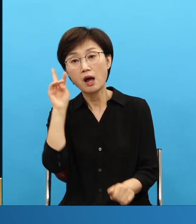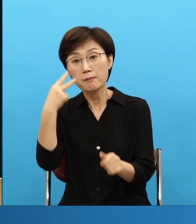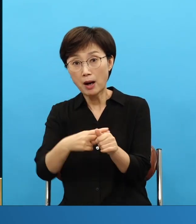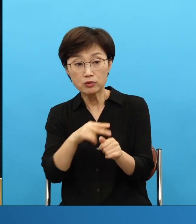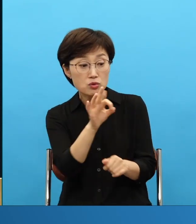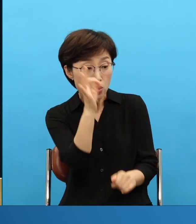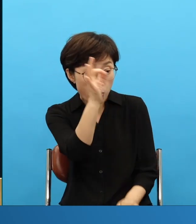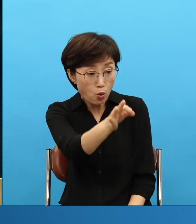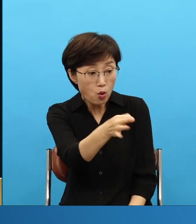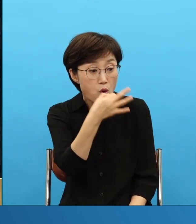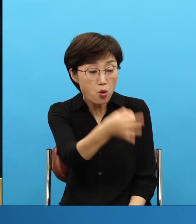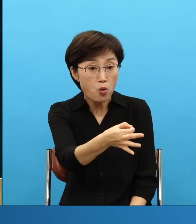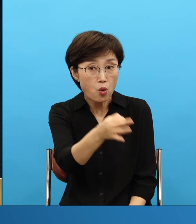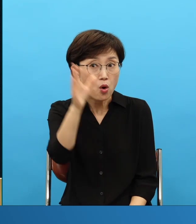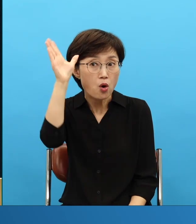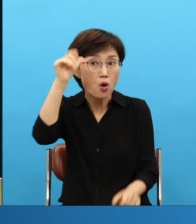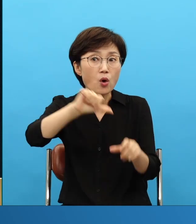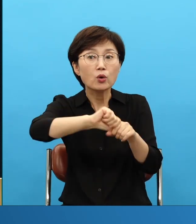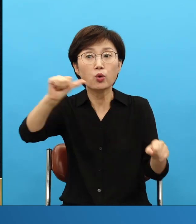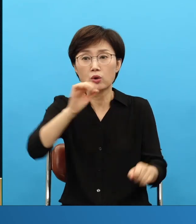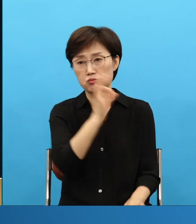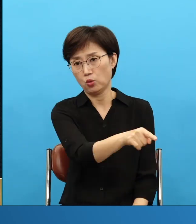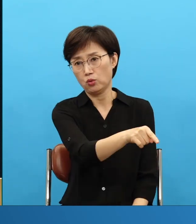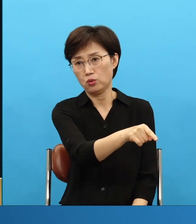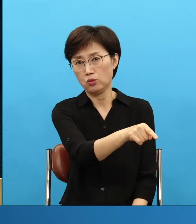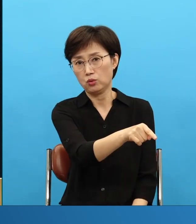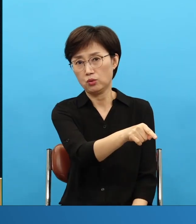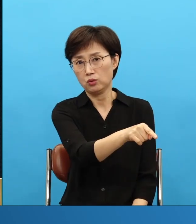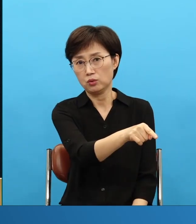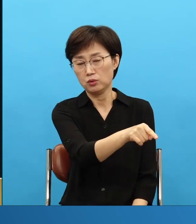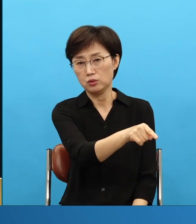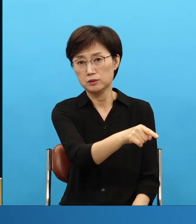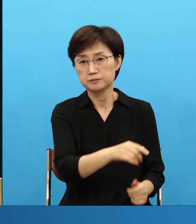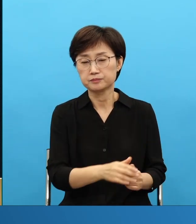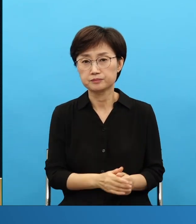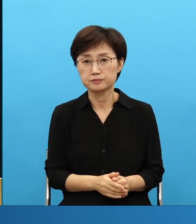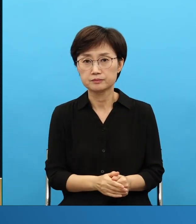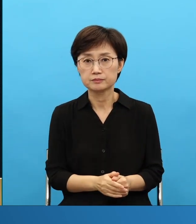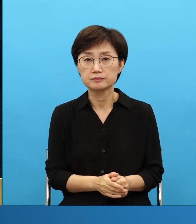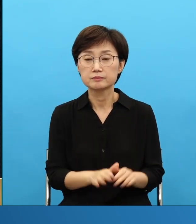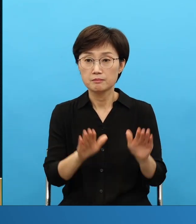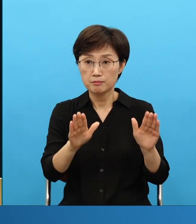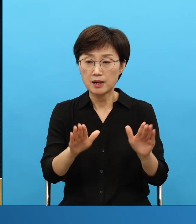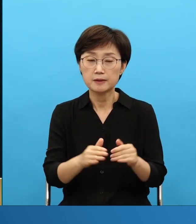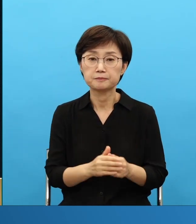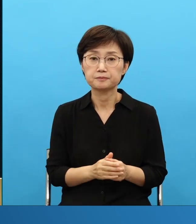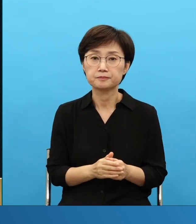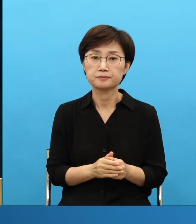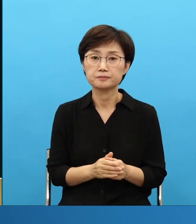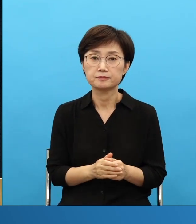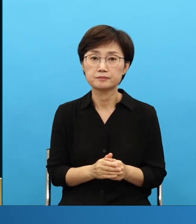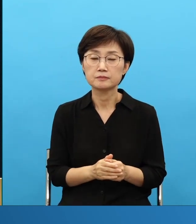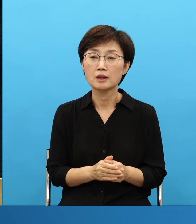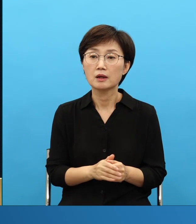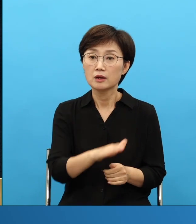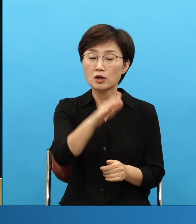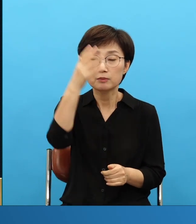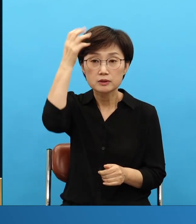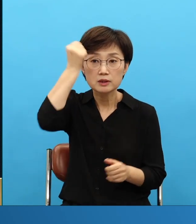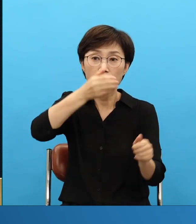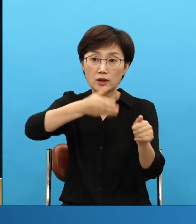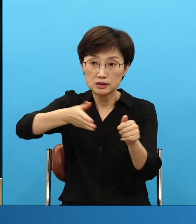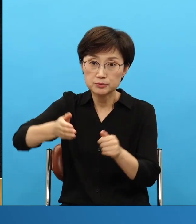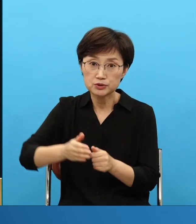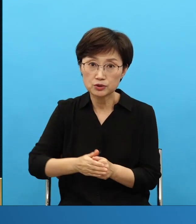very harsh 너무 rhetoric, 힘들어요. saying, "Watch out for those dogs." 서론입니다. 과거를 아는